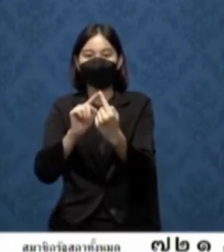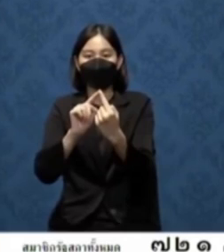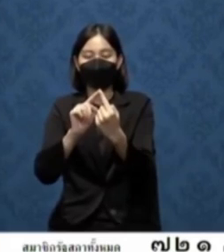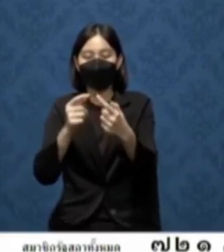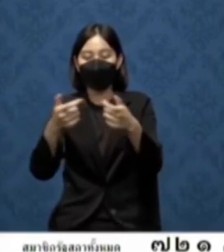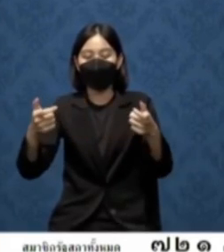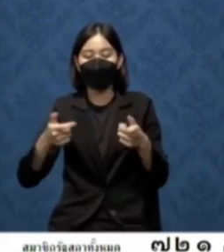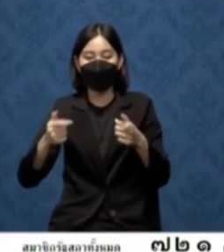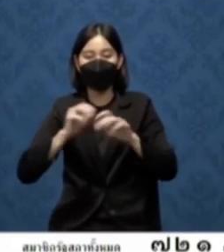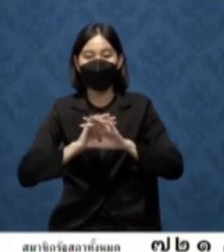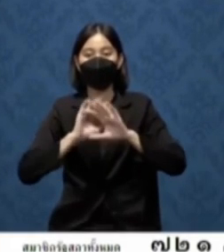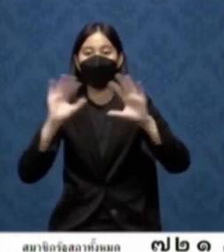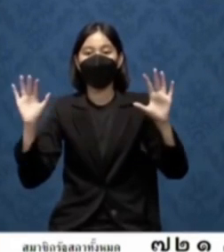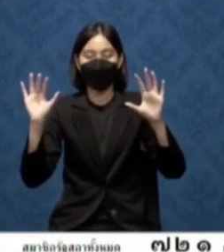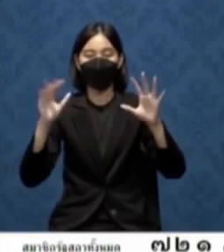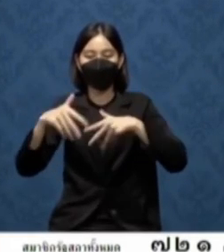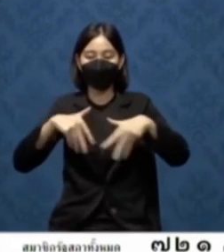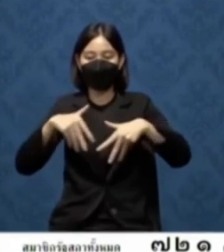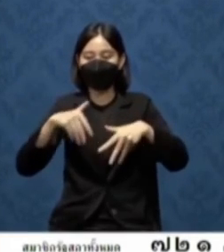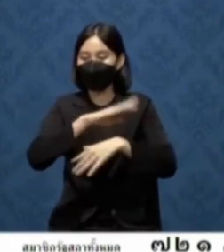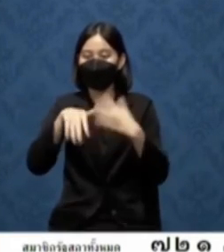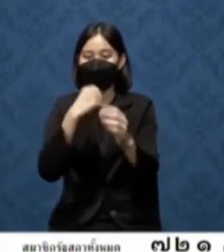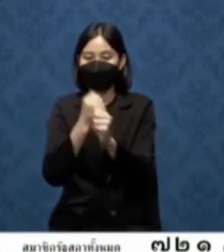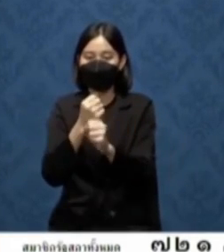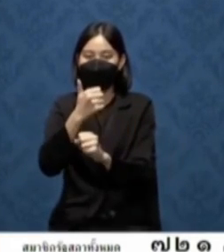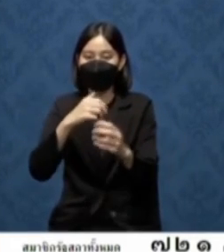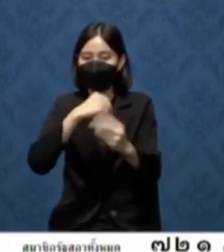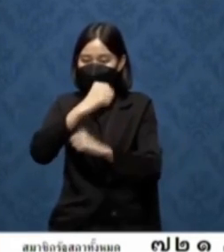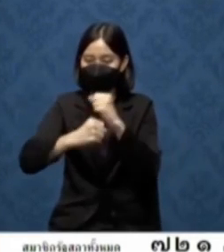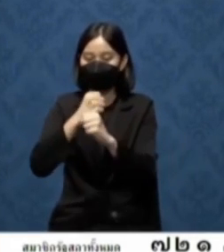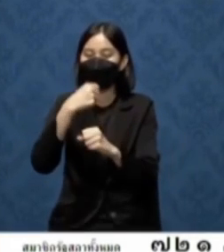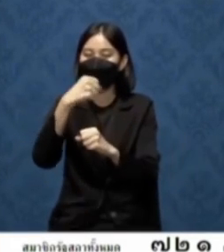จะทำให้เราทำสิ่งต่างๆเหล่านี้ได้ภายใน10ปี15ปี